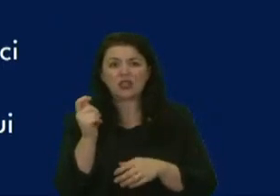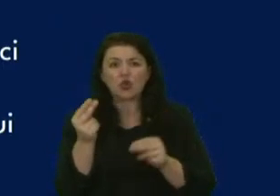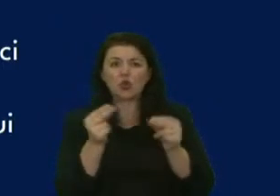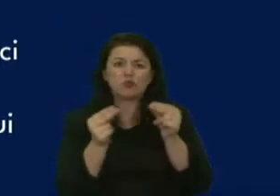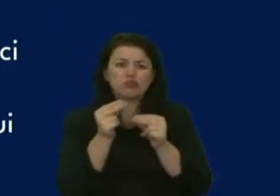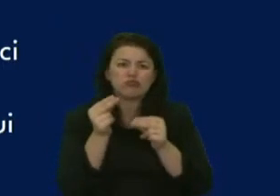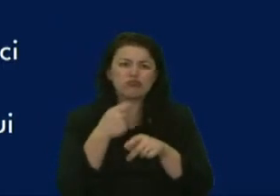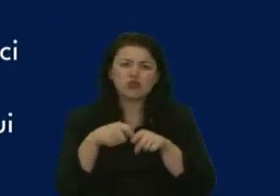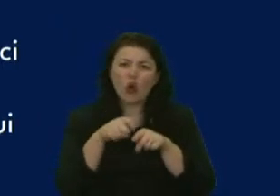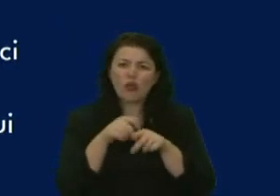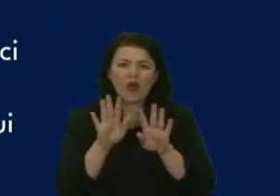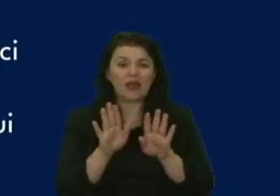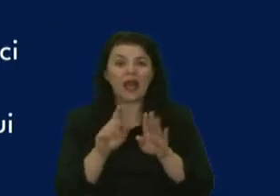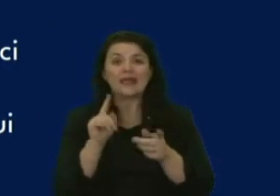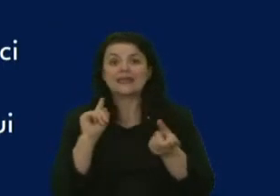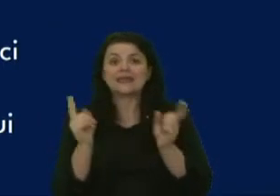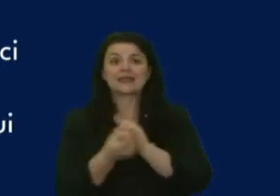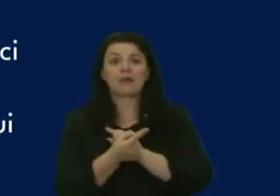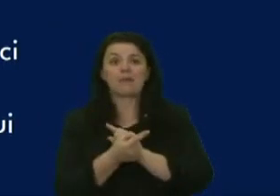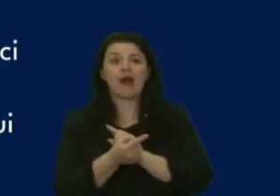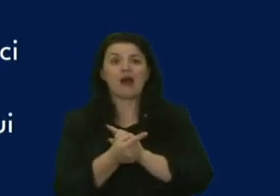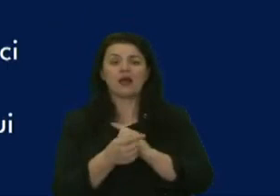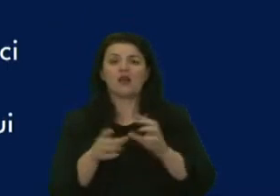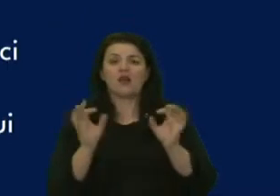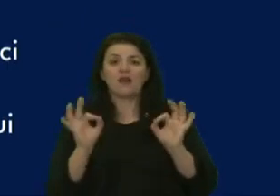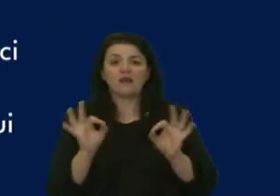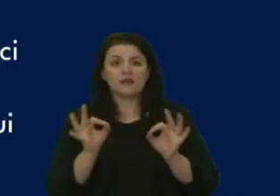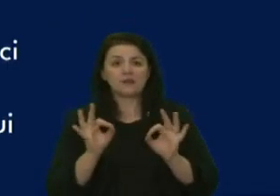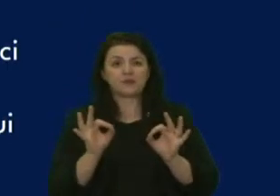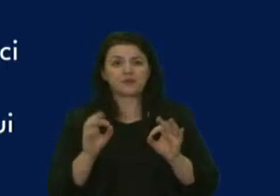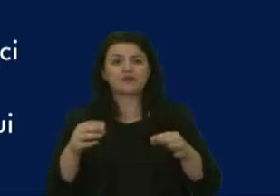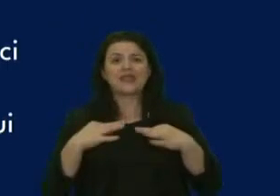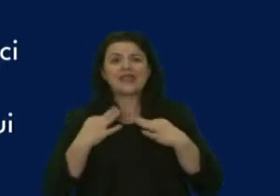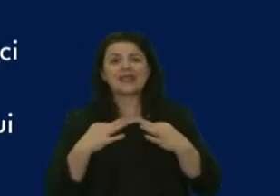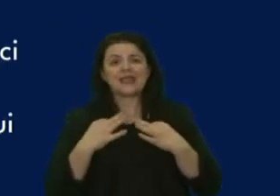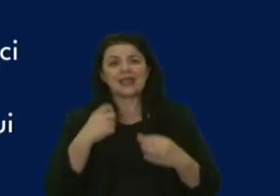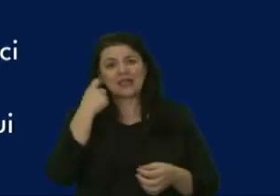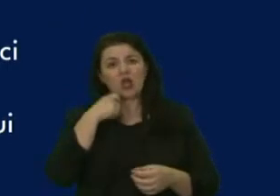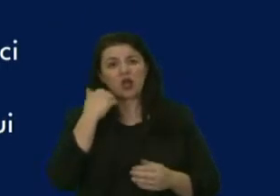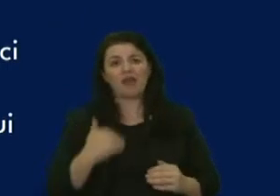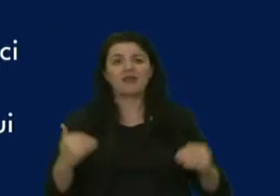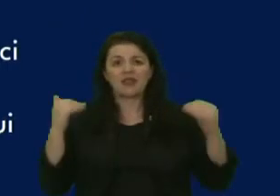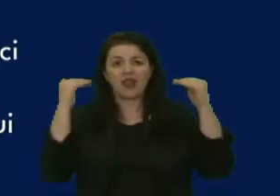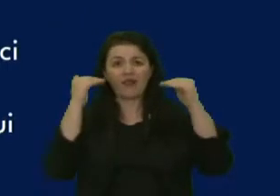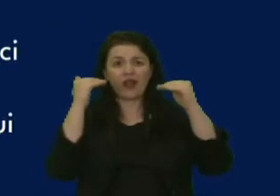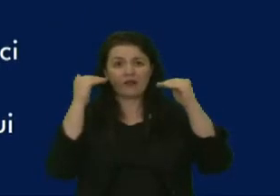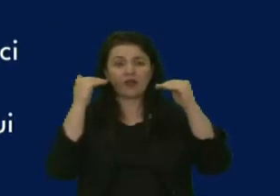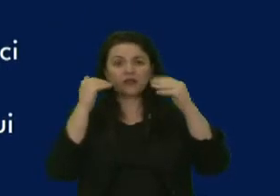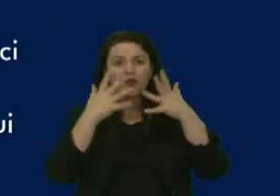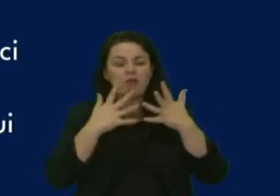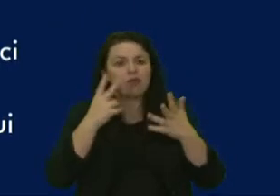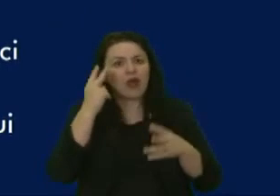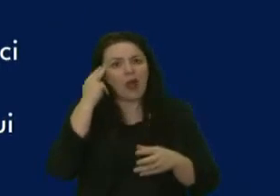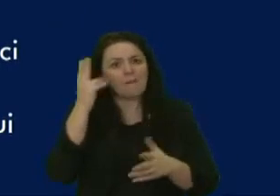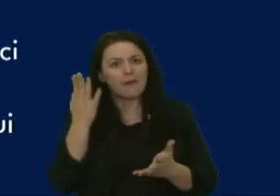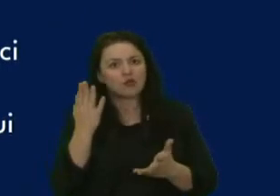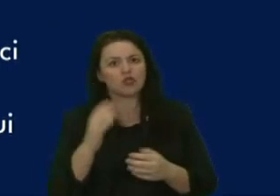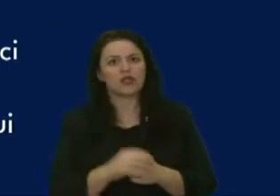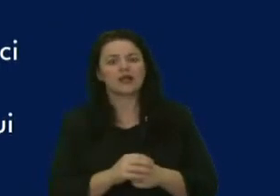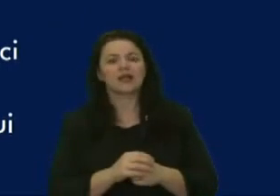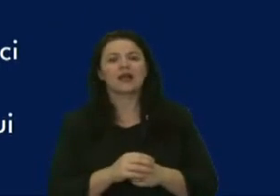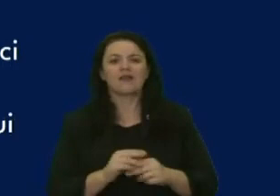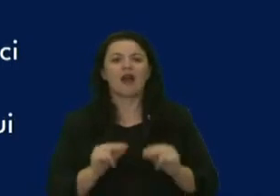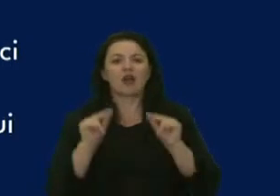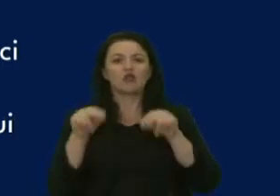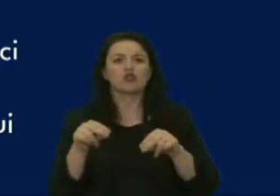proiect care va schimba în bine calitatea vieții în domeniul sănătății la Cluj la un nivel la care nu ne putem încă imagina În sfârșit vom ajunge